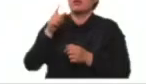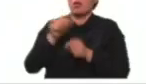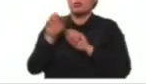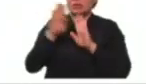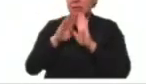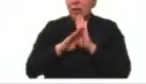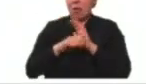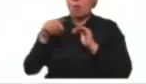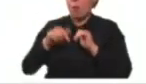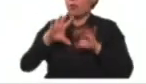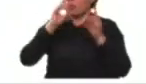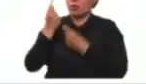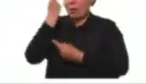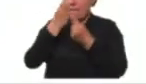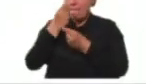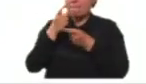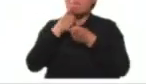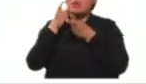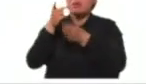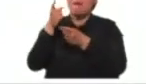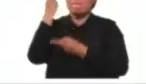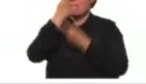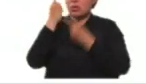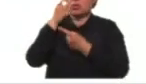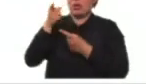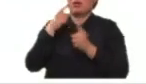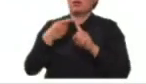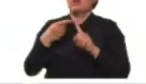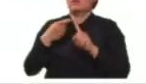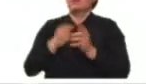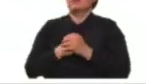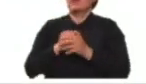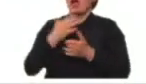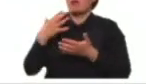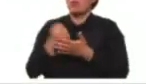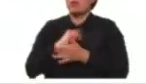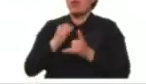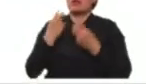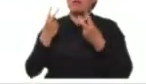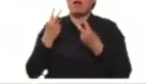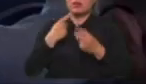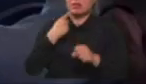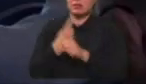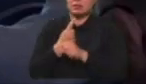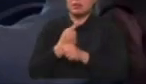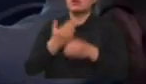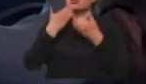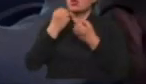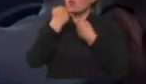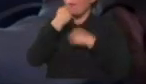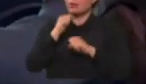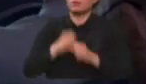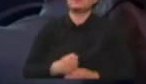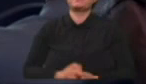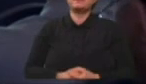zasadą powinniśmy się wszyscy kierować i myśleć o niej w momencie, kiedy podejmujemy ważne decyzje. Dziękuję bardzo.